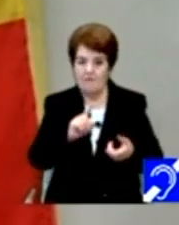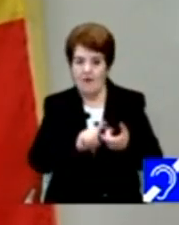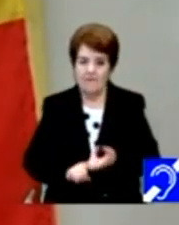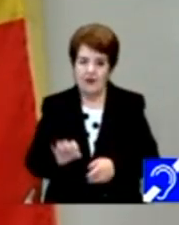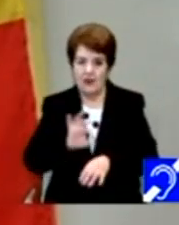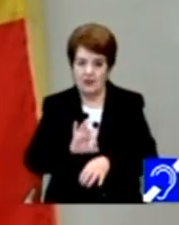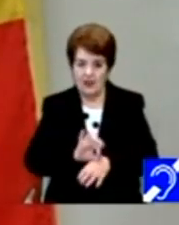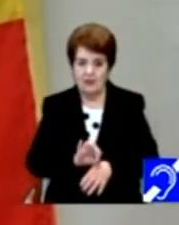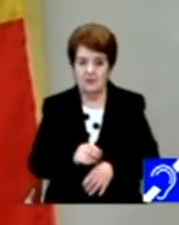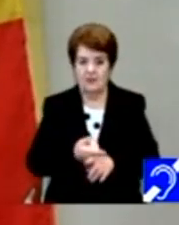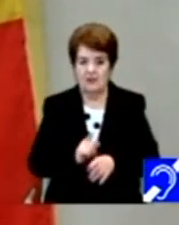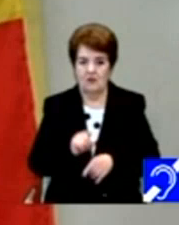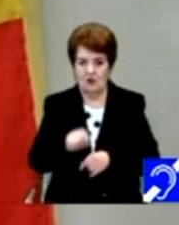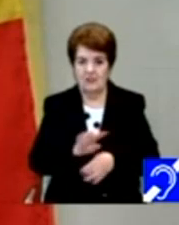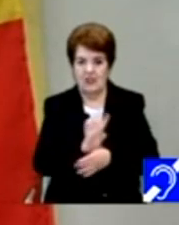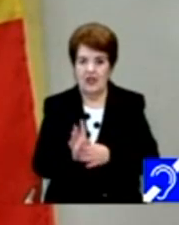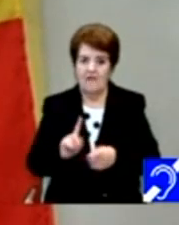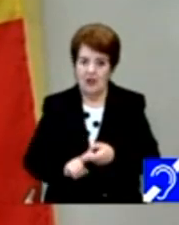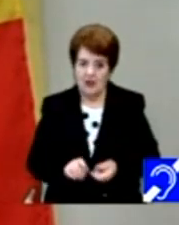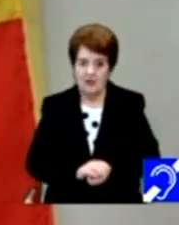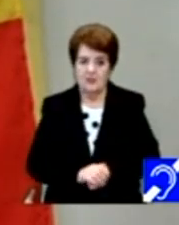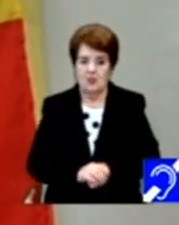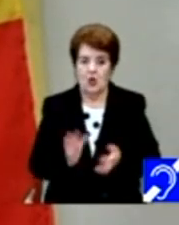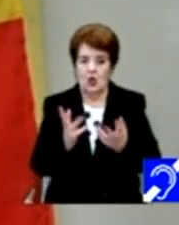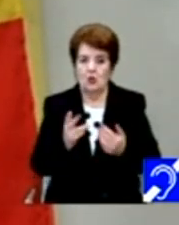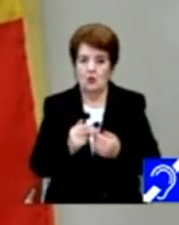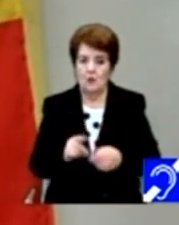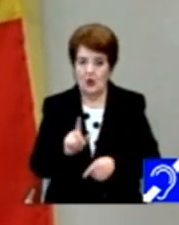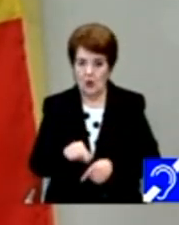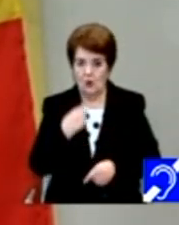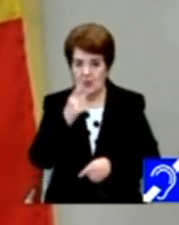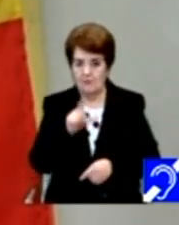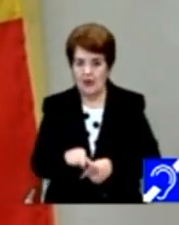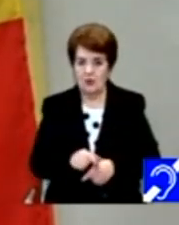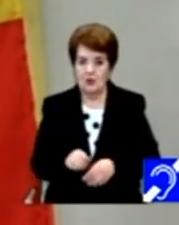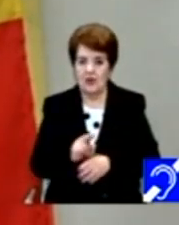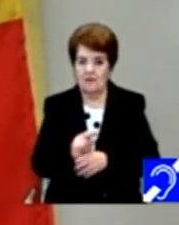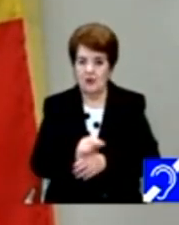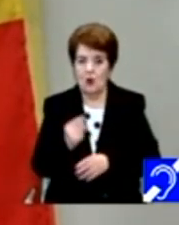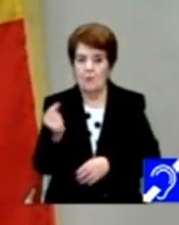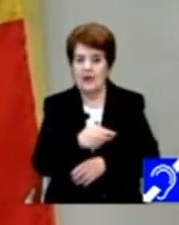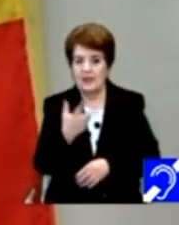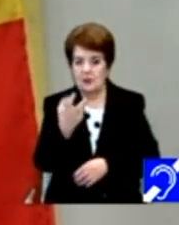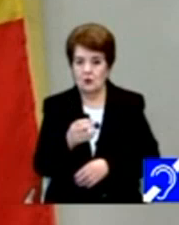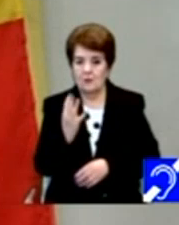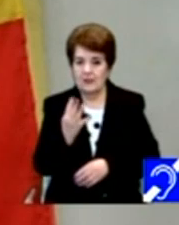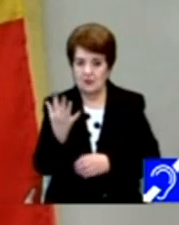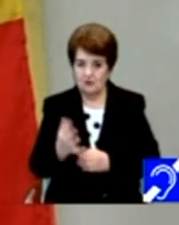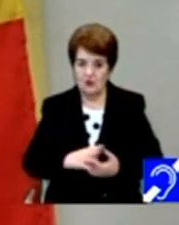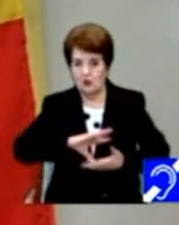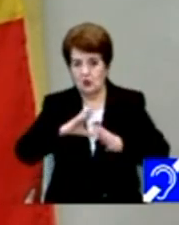de către această infecție. Numărul de persoane vindecate este de 1345,